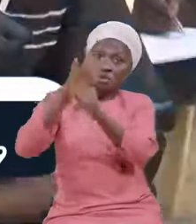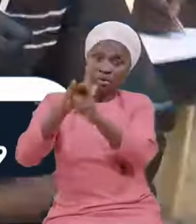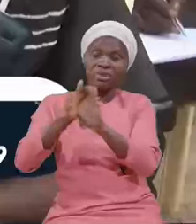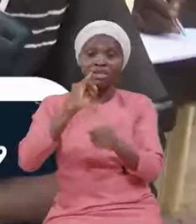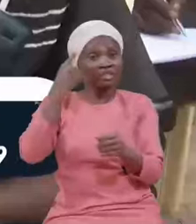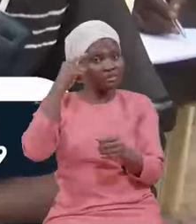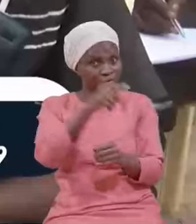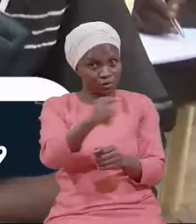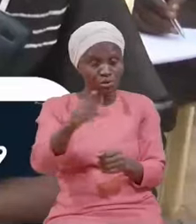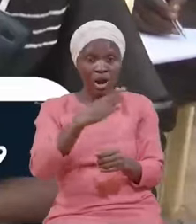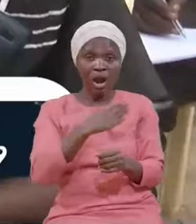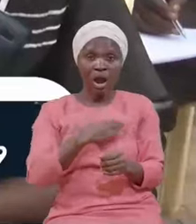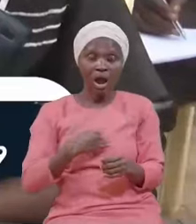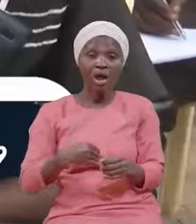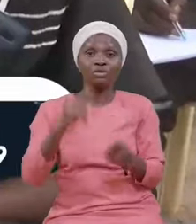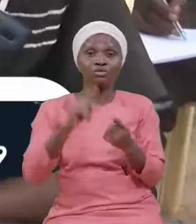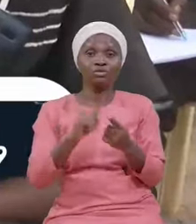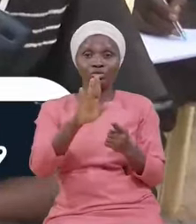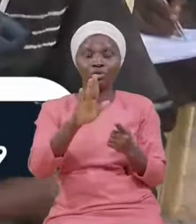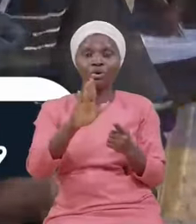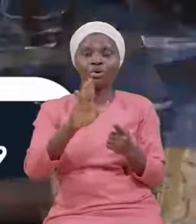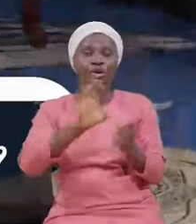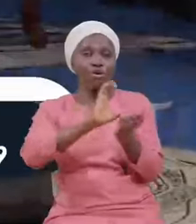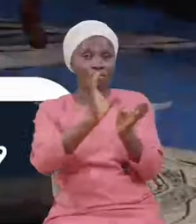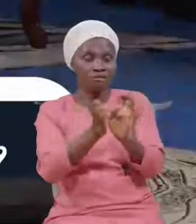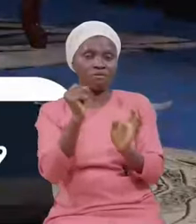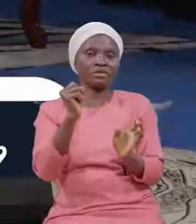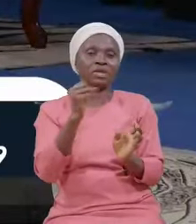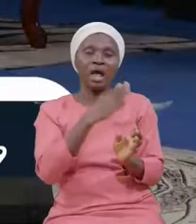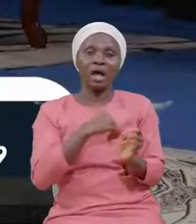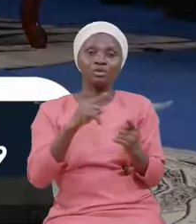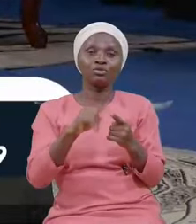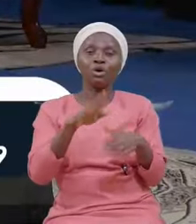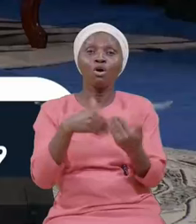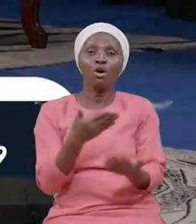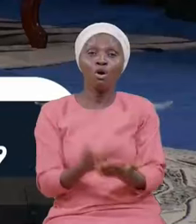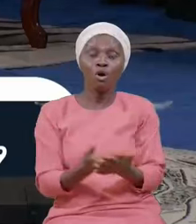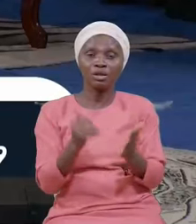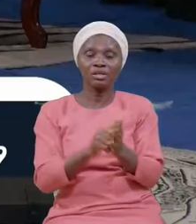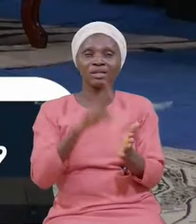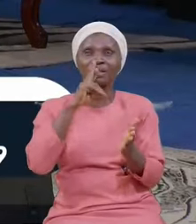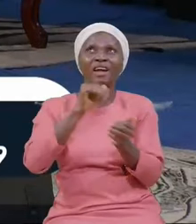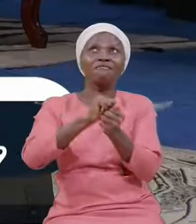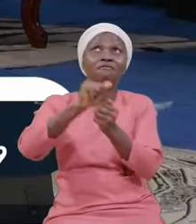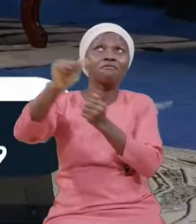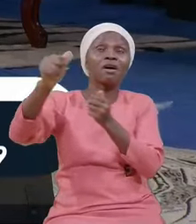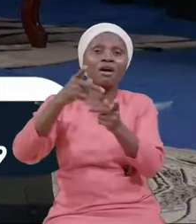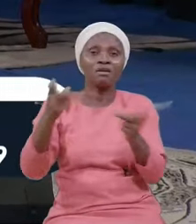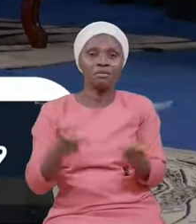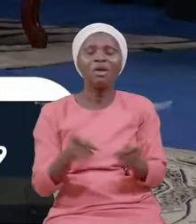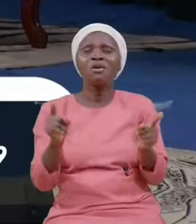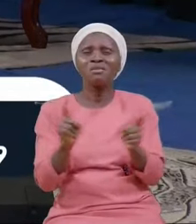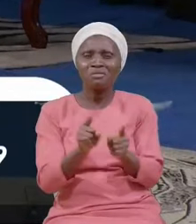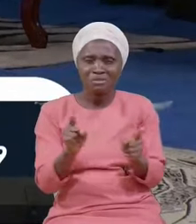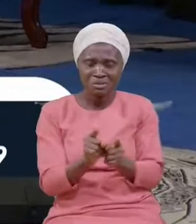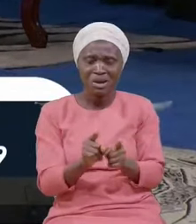toi et pour tes convertis et pour tous ceux qui sont au loin en aussi grand nombre